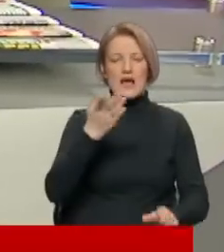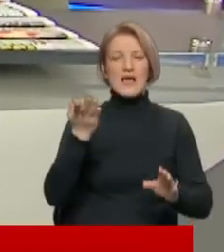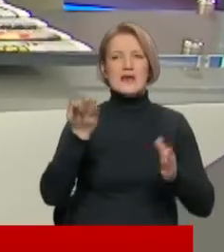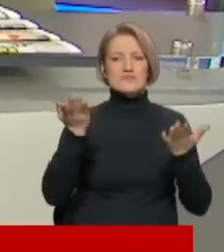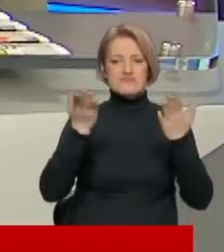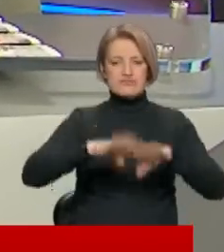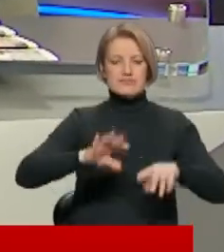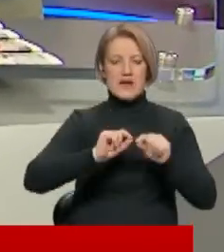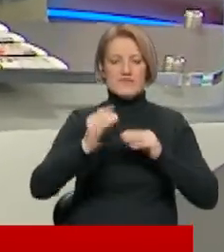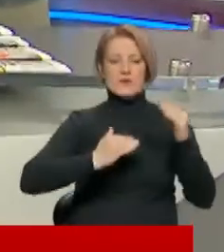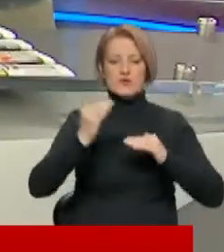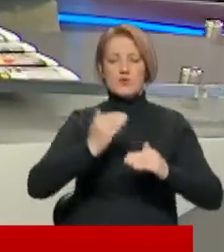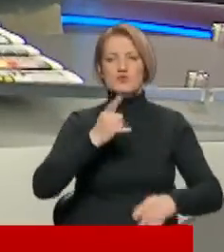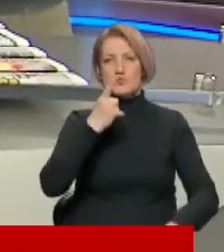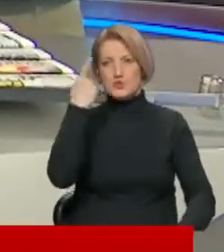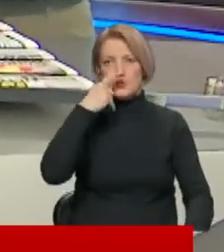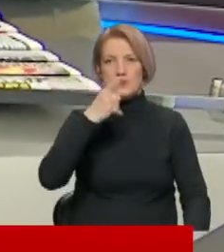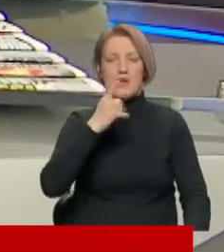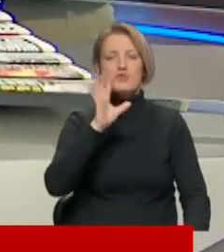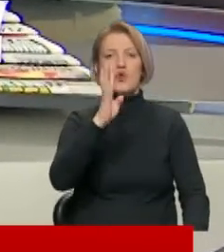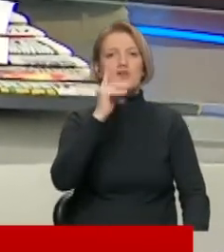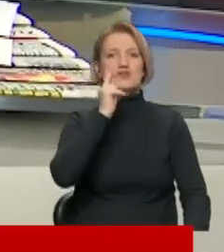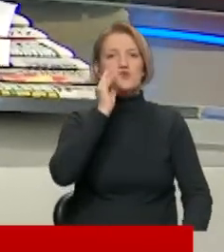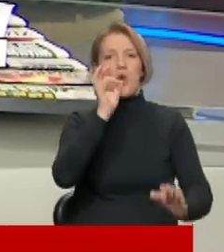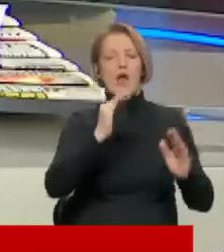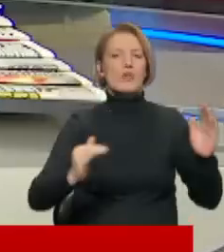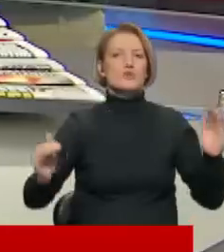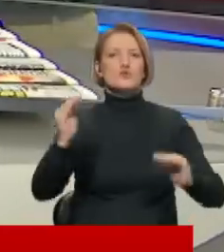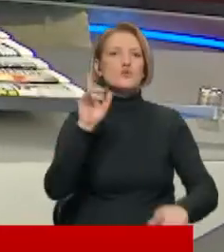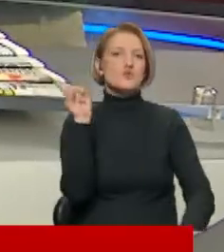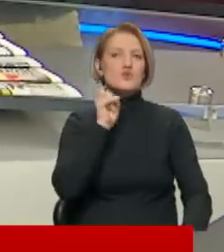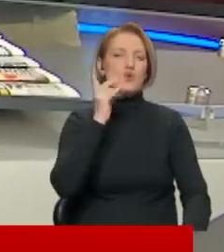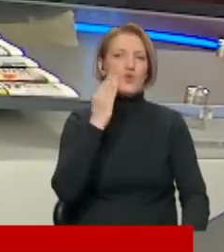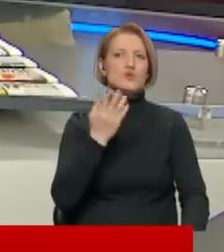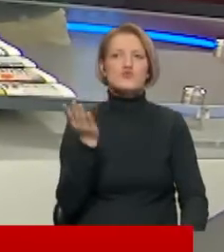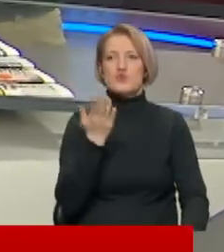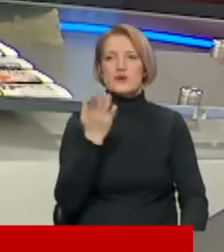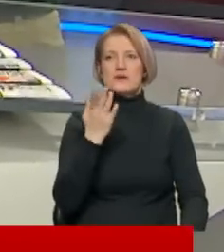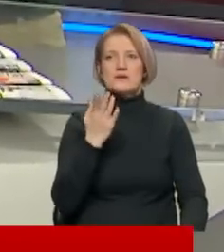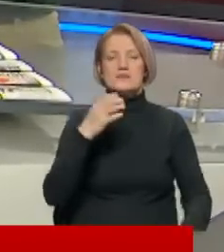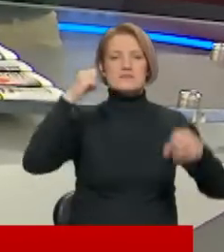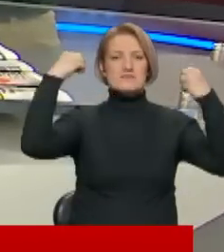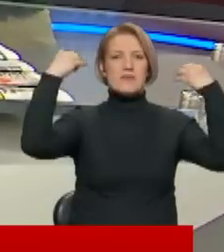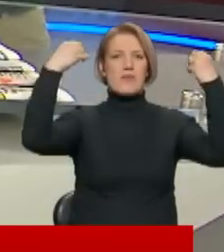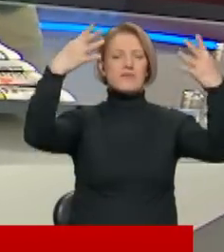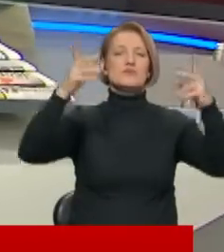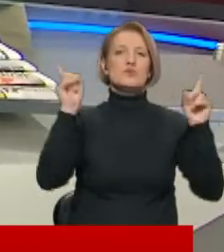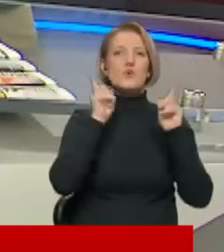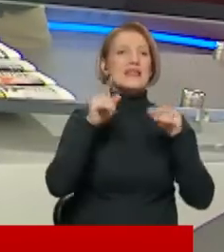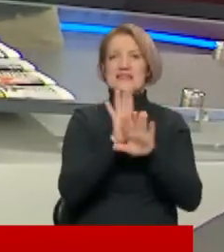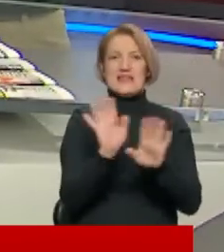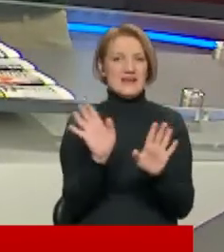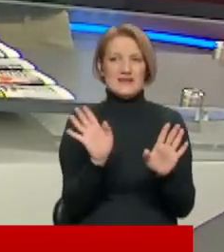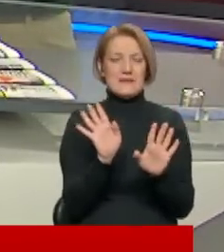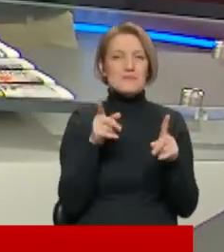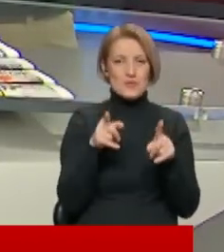enflasyon nedeniyle 4 kişi olağan dışı ünlü oldu yani o ünlü derken aslında çok şey değil yani spot ışıklarının altında olmak isteyen isimler değil